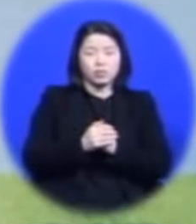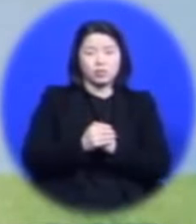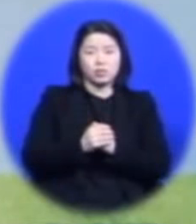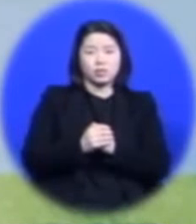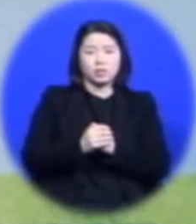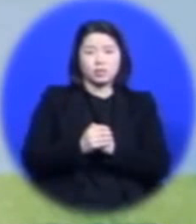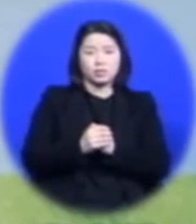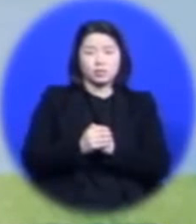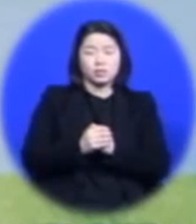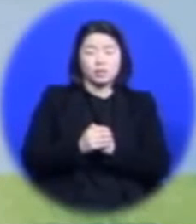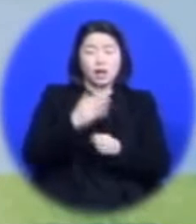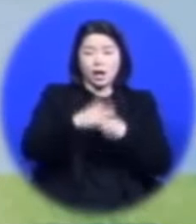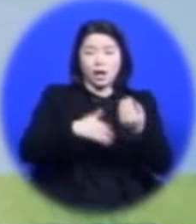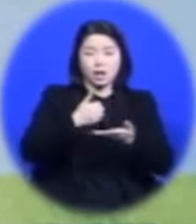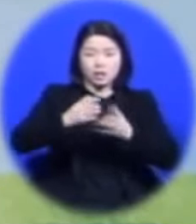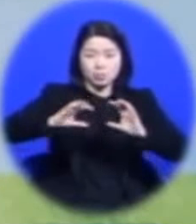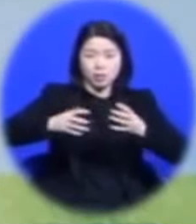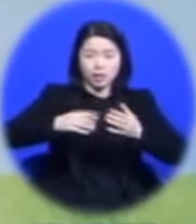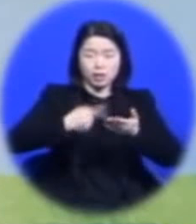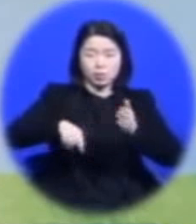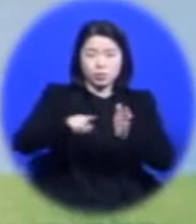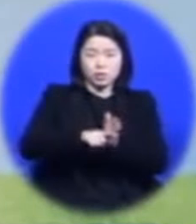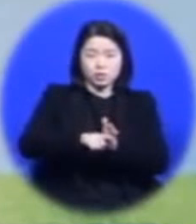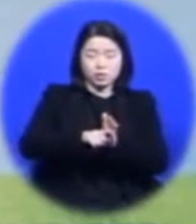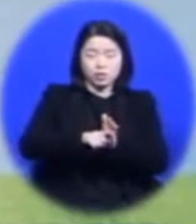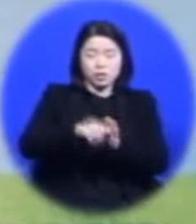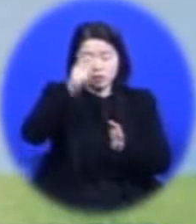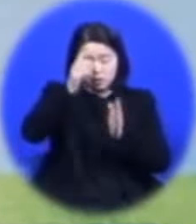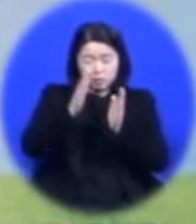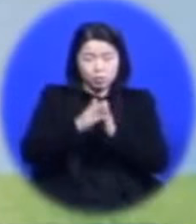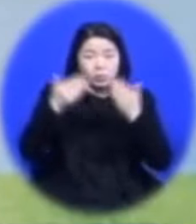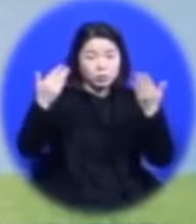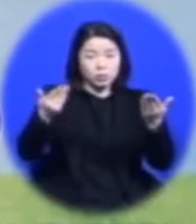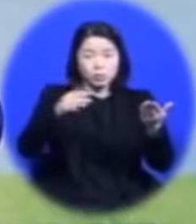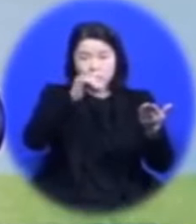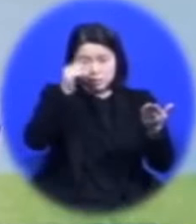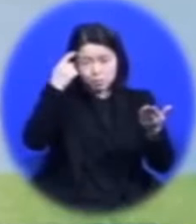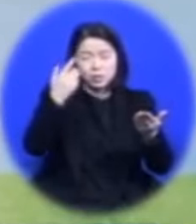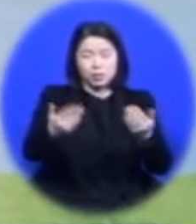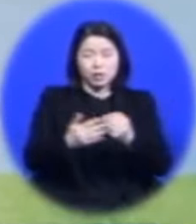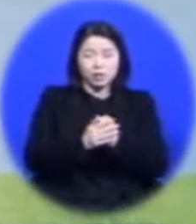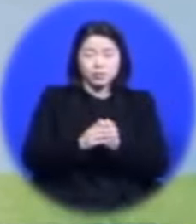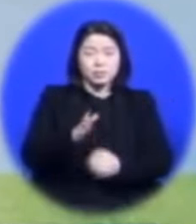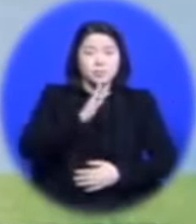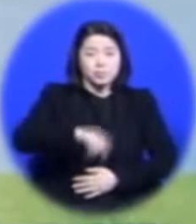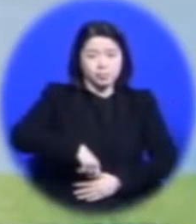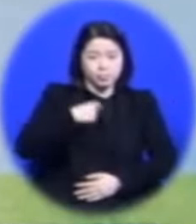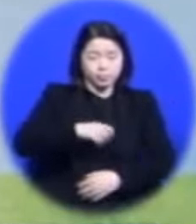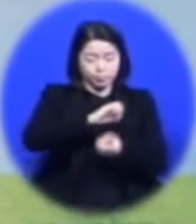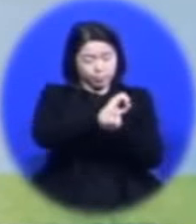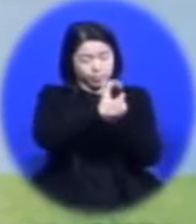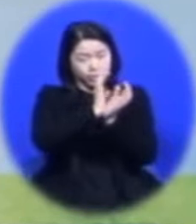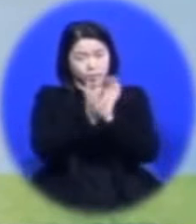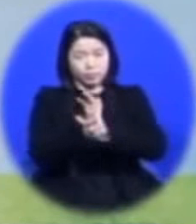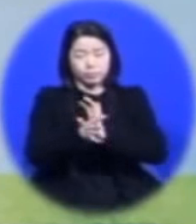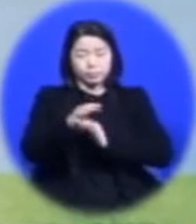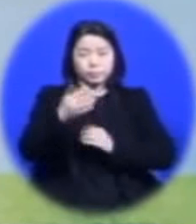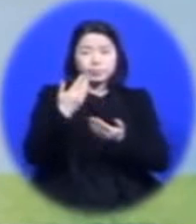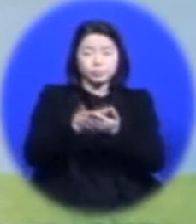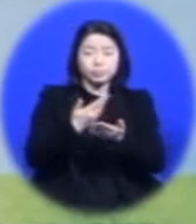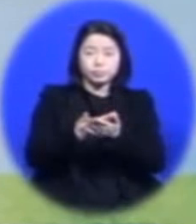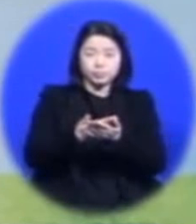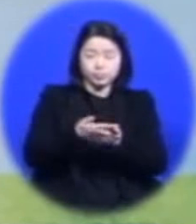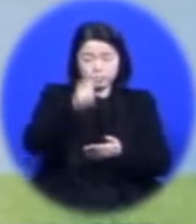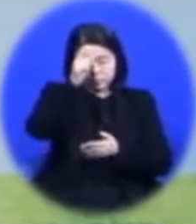있습니다 하나님의 나라를 위해 기도하고 계세요 정의가 꽃을 피우게 해 달라고 그렇게 기도하고